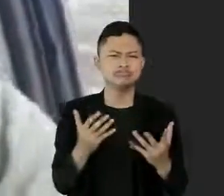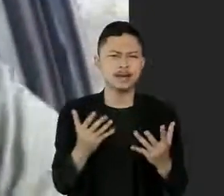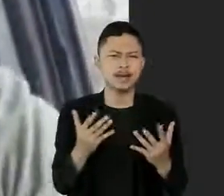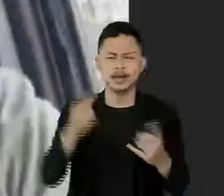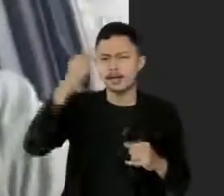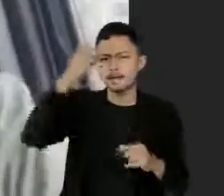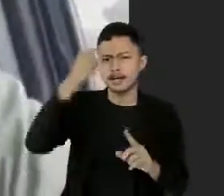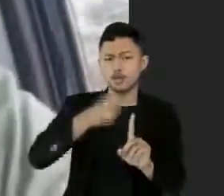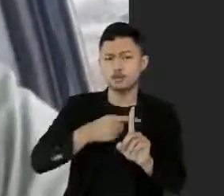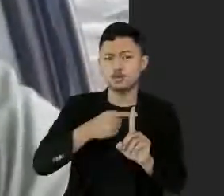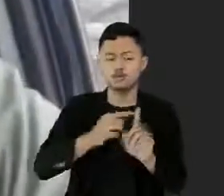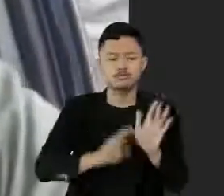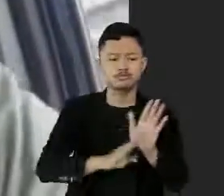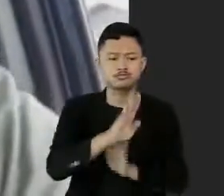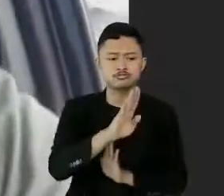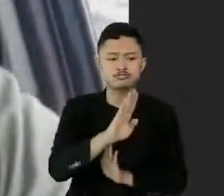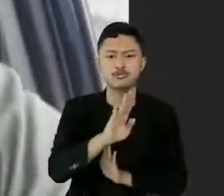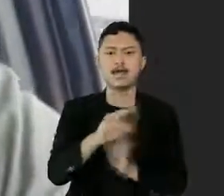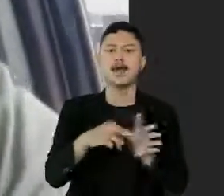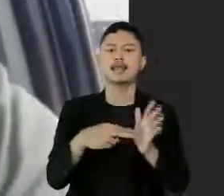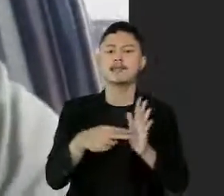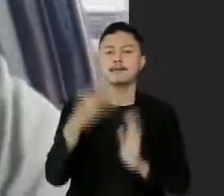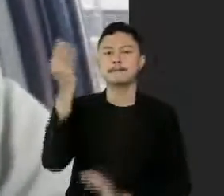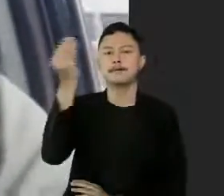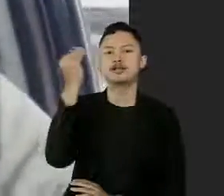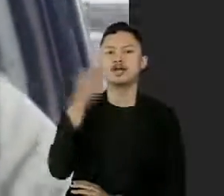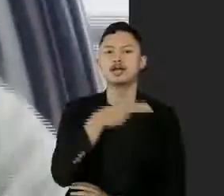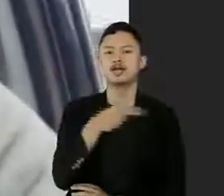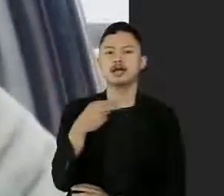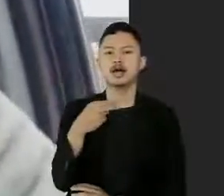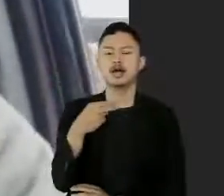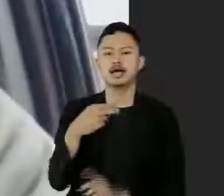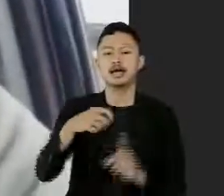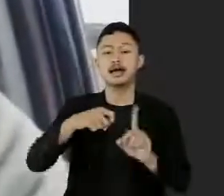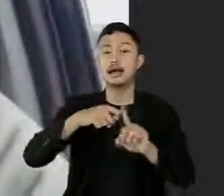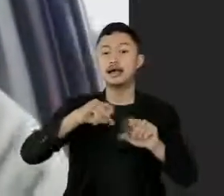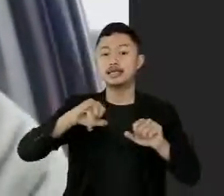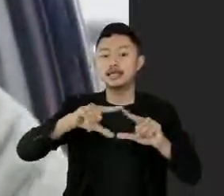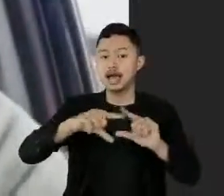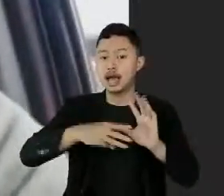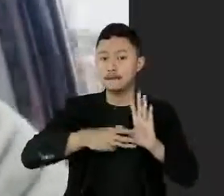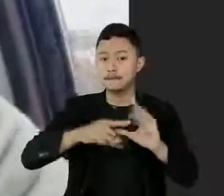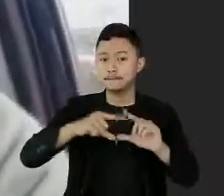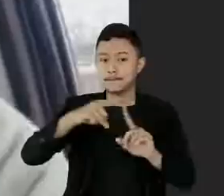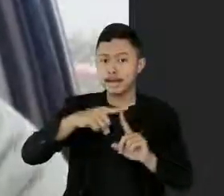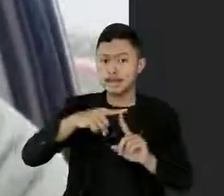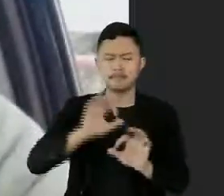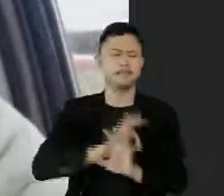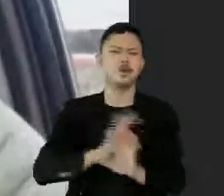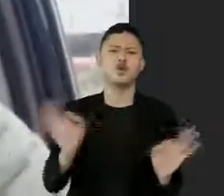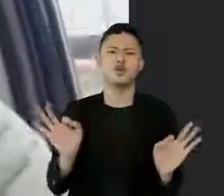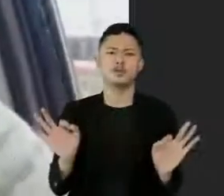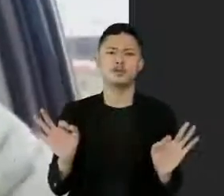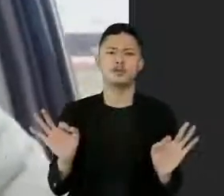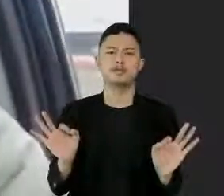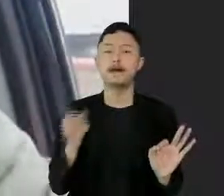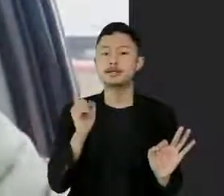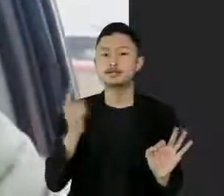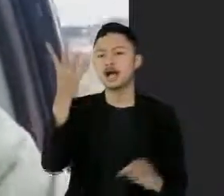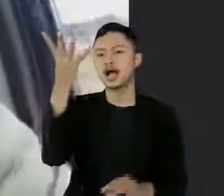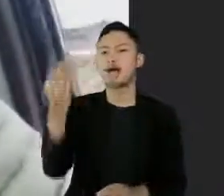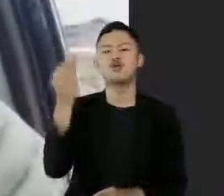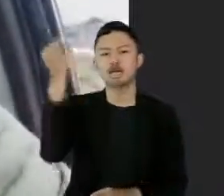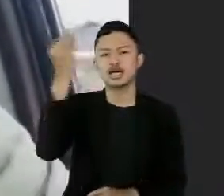menumbuhkan optimisme bahwa pariwisata Indonesia itu belum kiamat, belum berakhir. Nah, salah satunya adalah desa wisata. Nah, dari angin segar